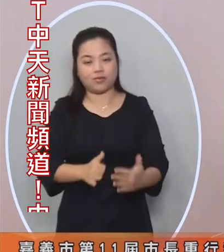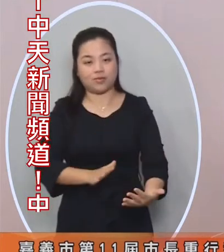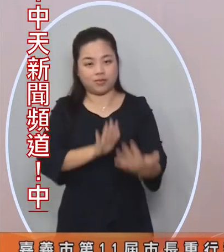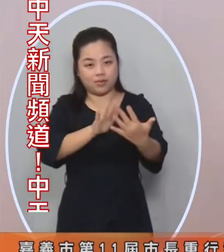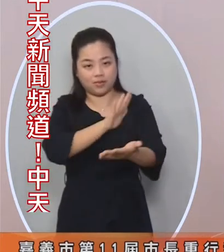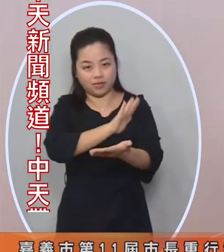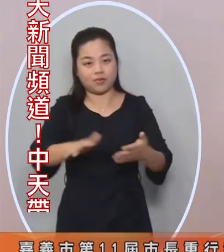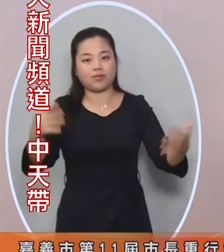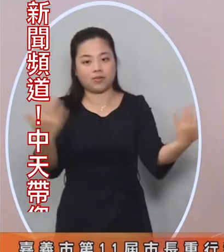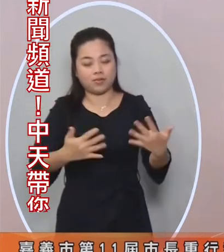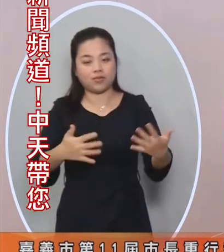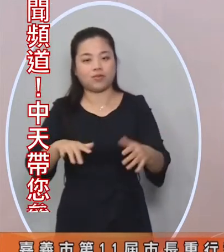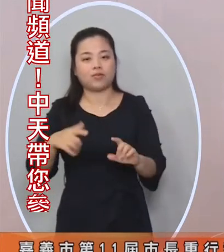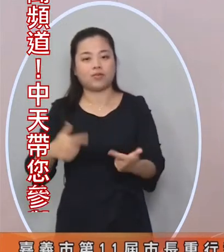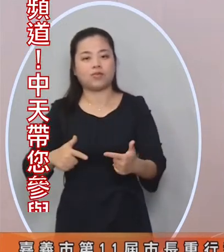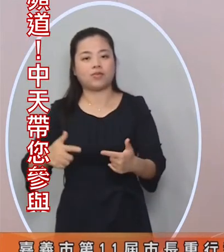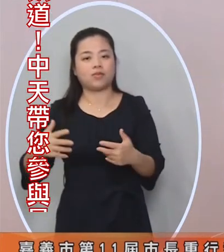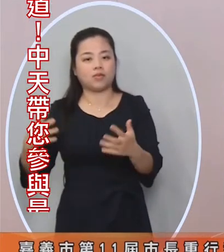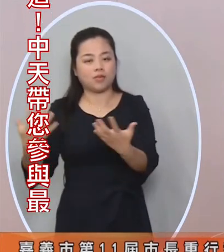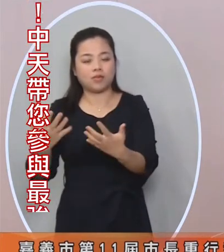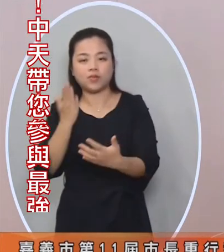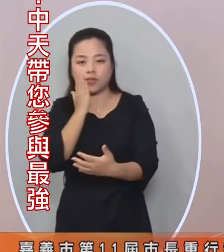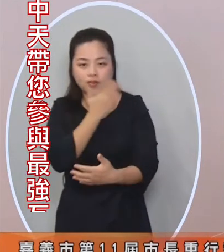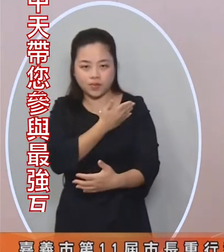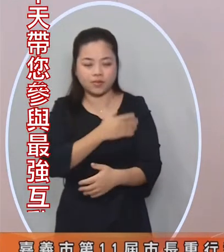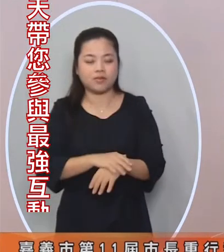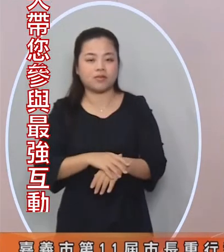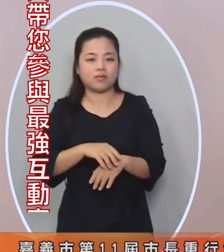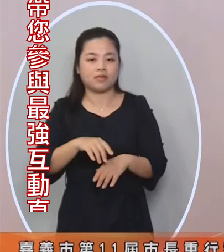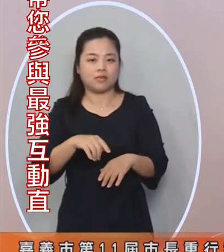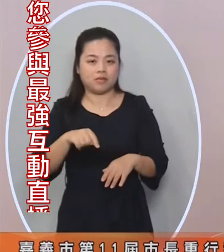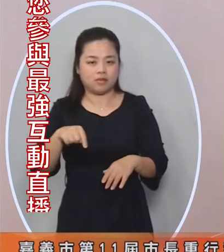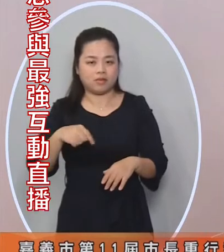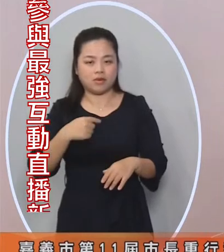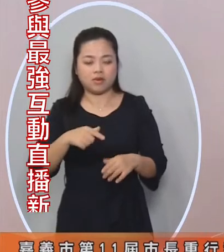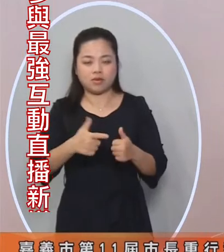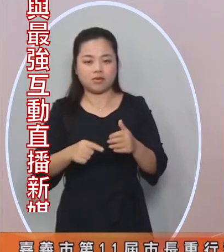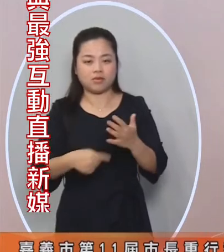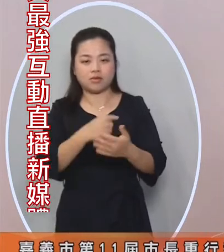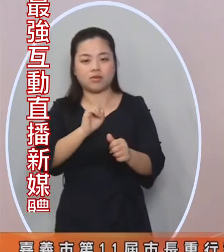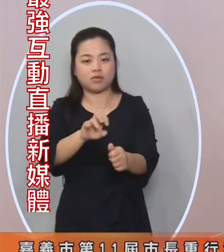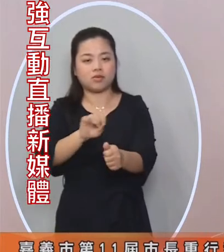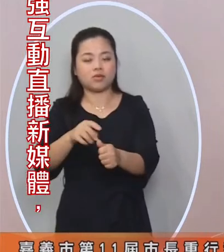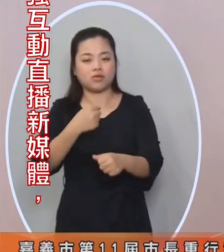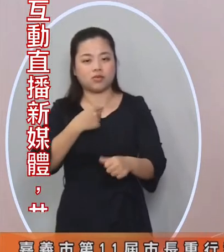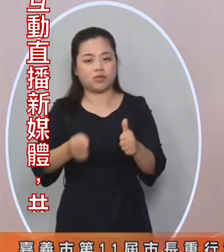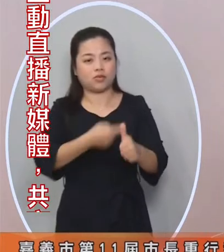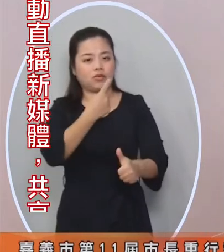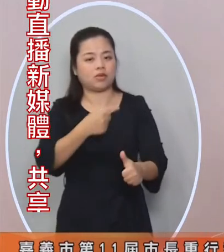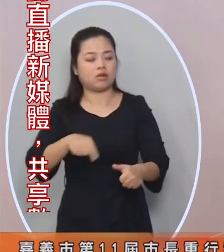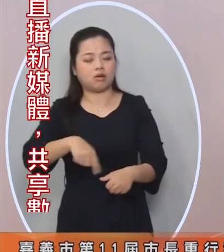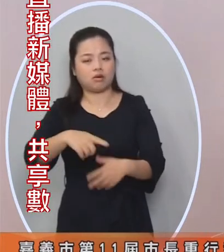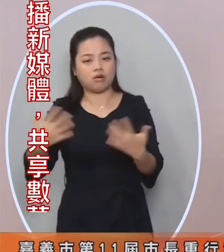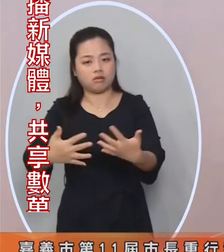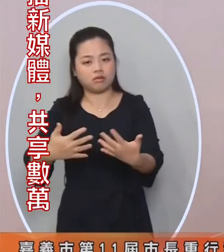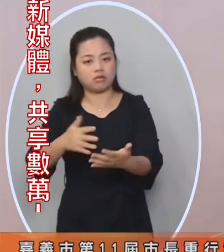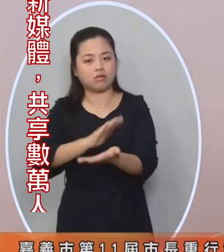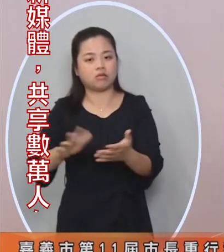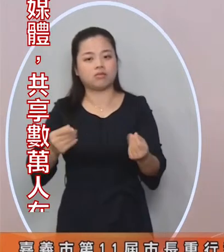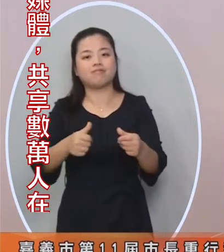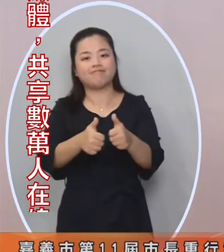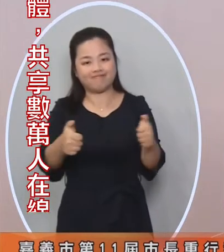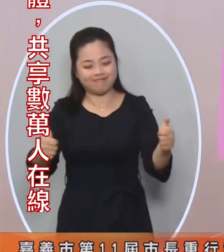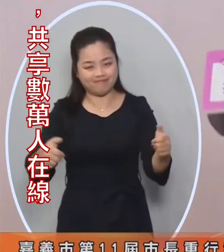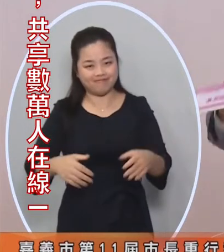对解决问题，而不是把问题盖住，只告诉大家我得第一名，但是你的问题通通没有解决。谢